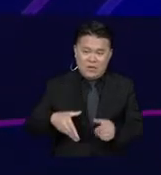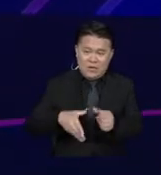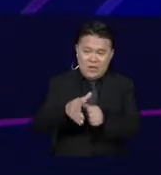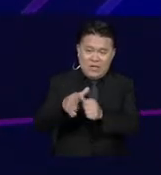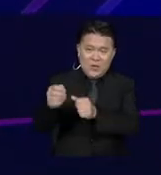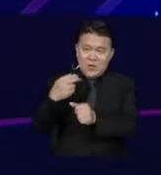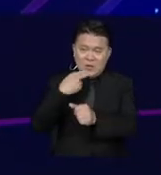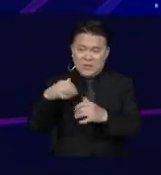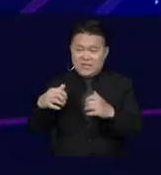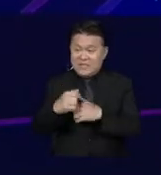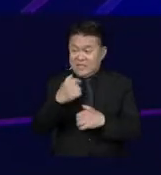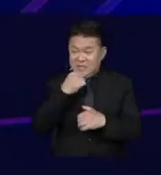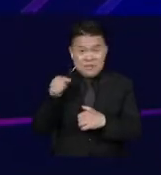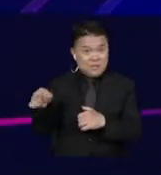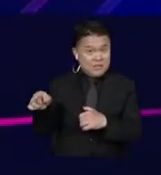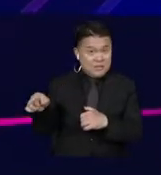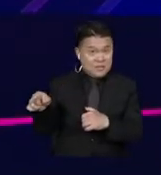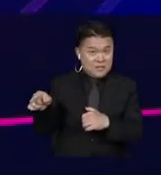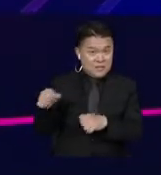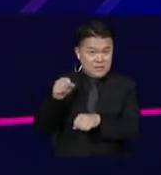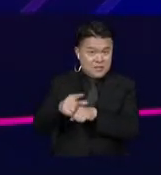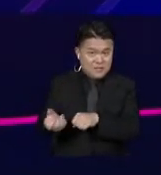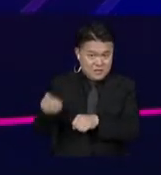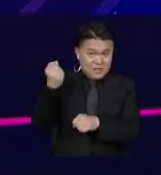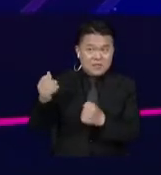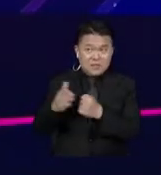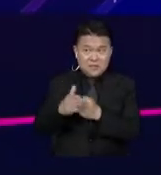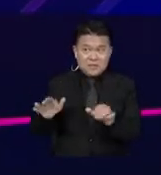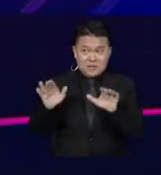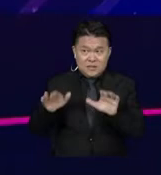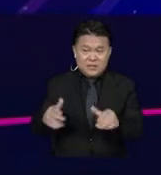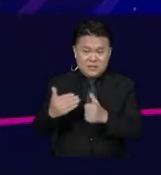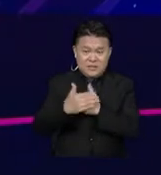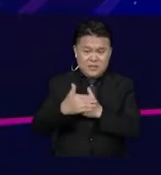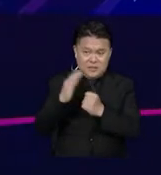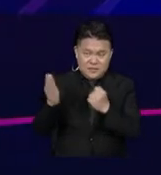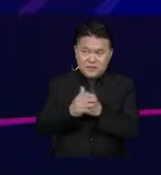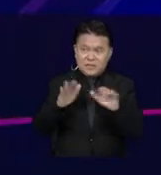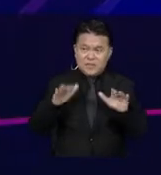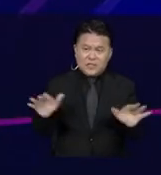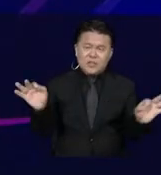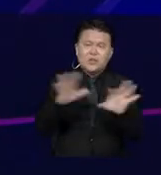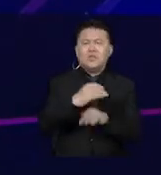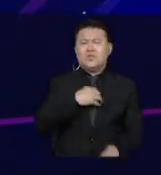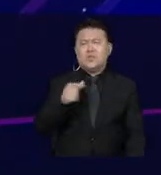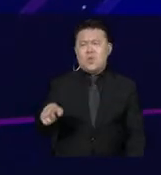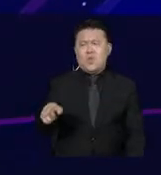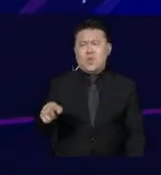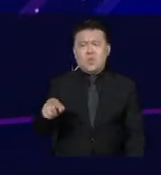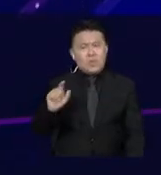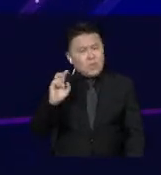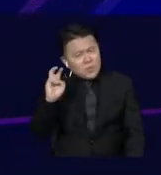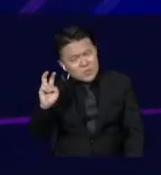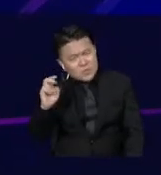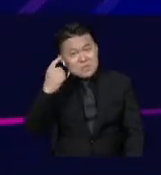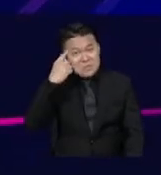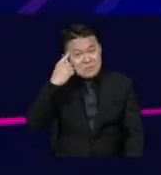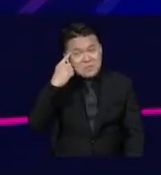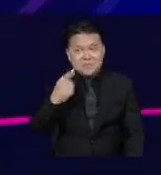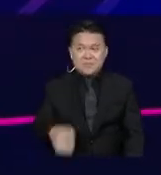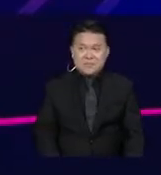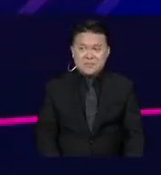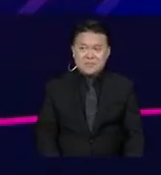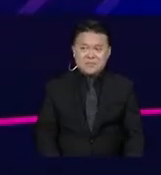워낙에 전쟁을 싫어하는 그 본성 때문에 다정한 존재인 까닭에 현재 멸종 위기종에 처한 게 아닌가 이렇게 생각을